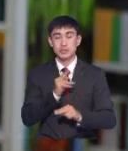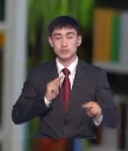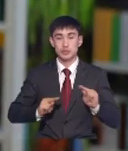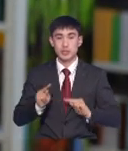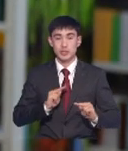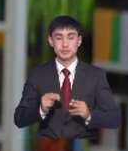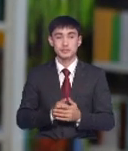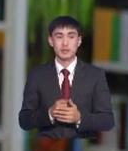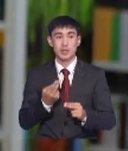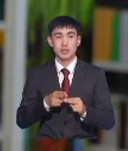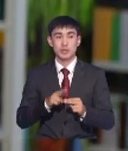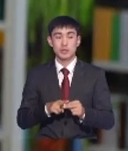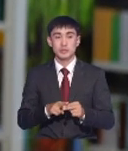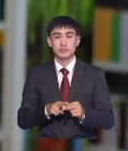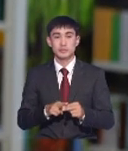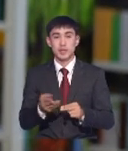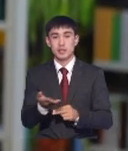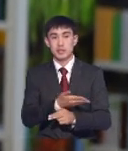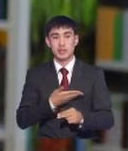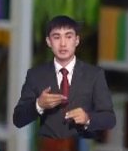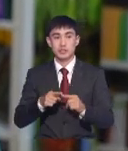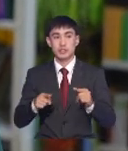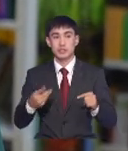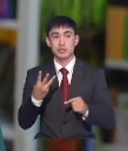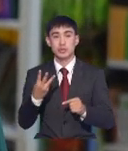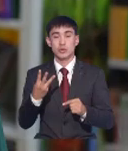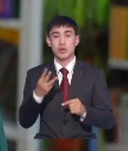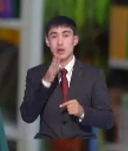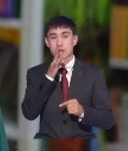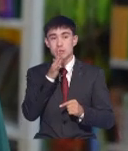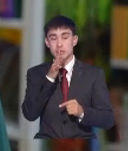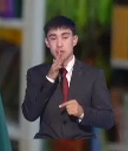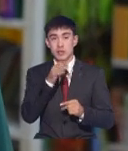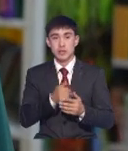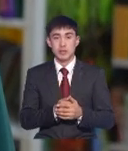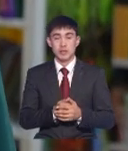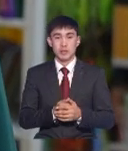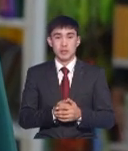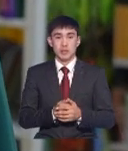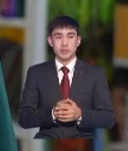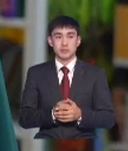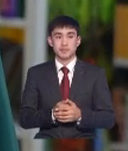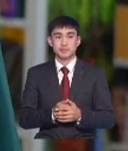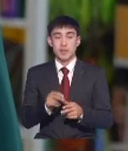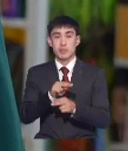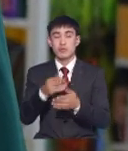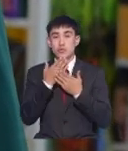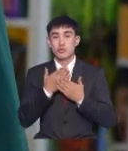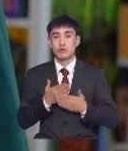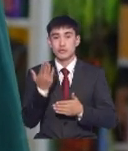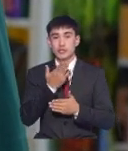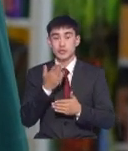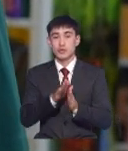учителя которые нас в течение 3 лет проявила любовь к